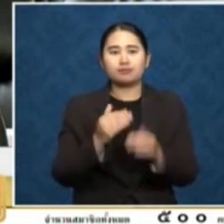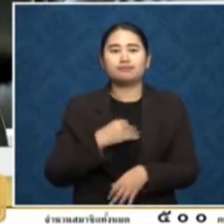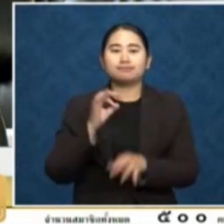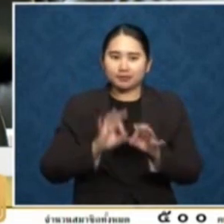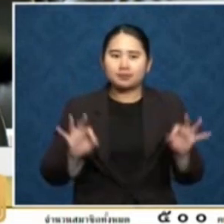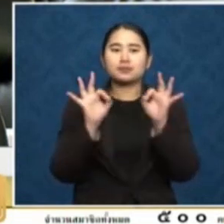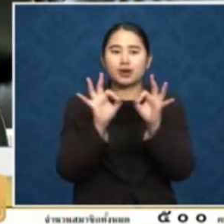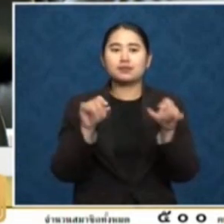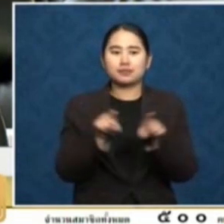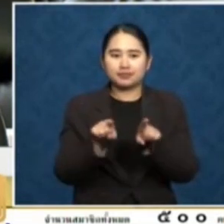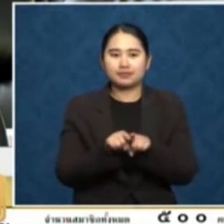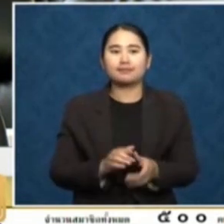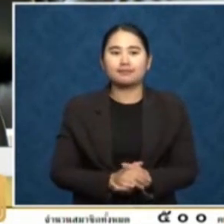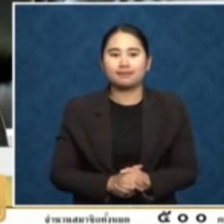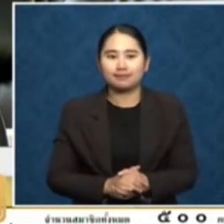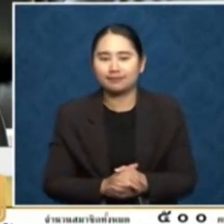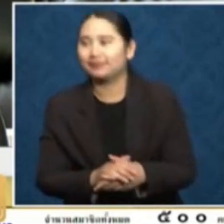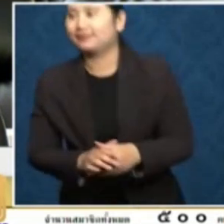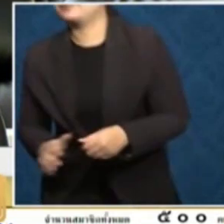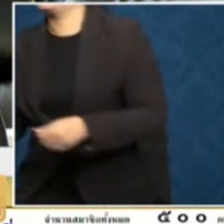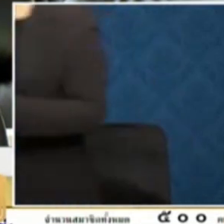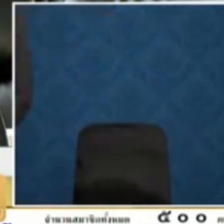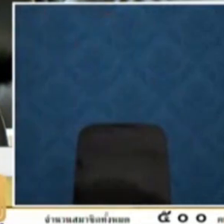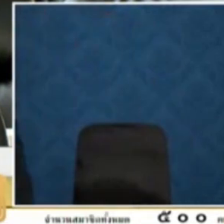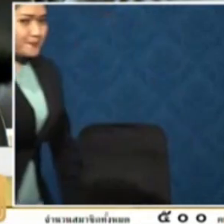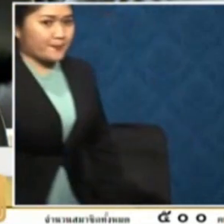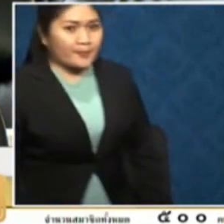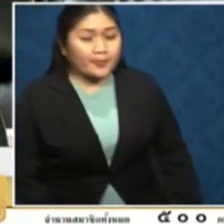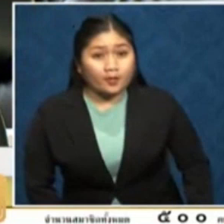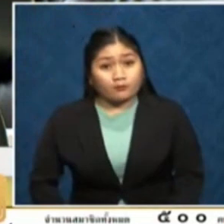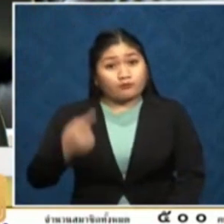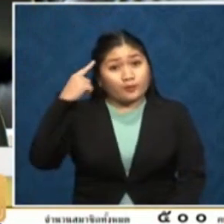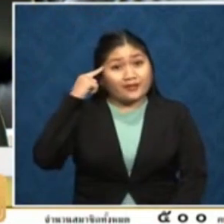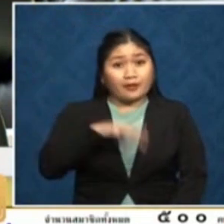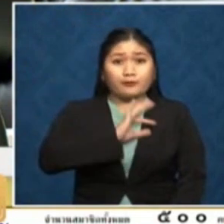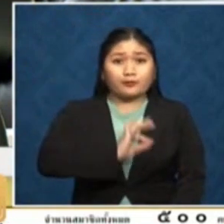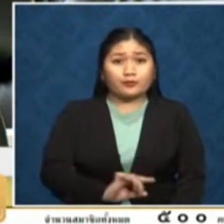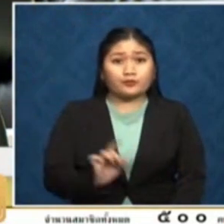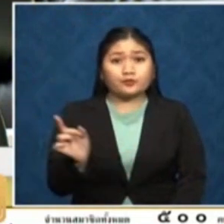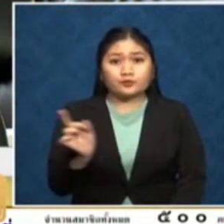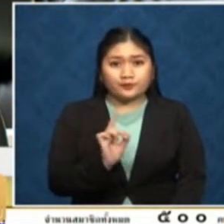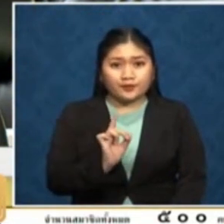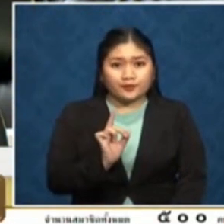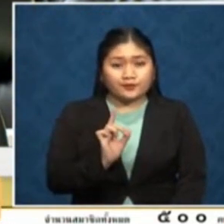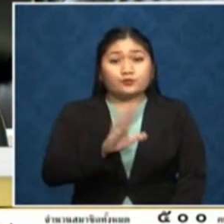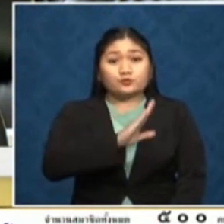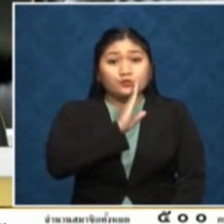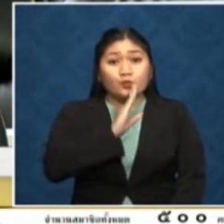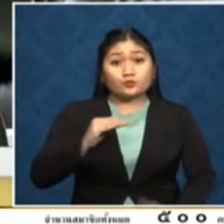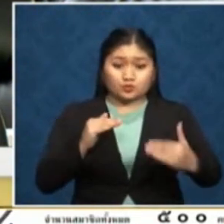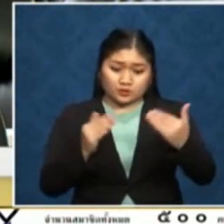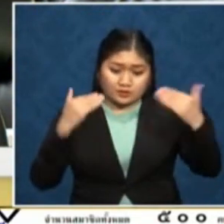นี่แหละสภาพจิตใจของผู้ต้องขังเหล่านี้คิดว่ามันก็สำคัญเหมือนกันนะครับท่านประธานผมก็เล